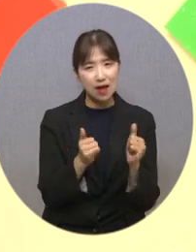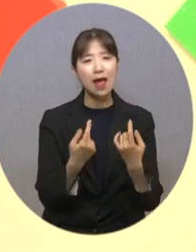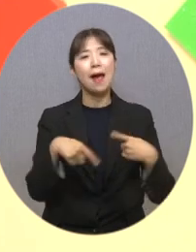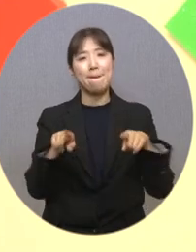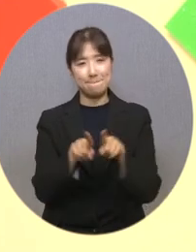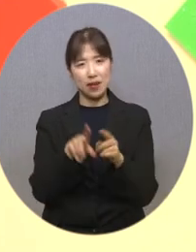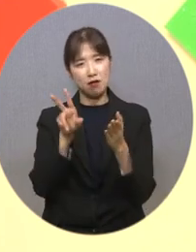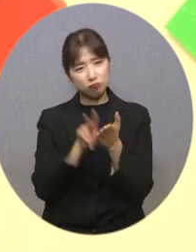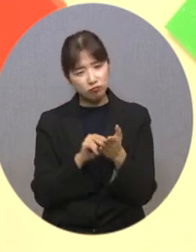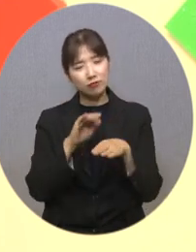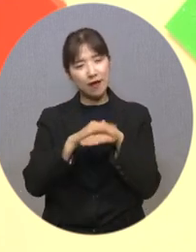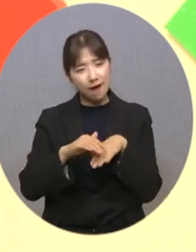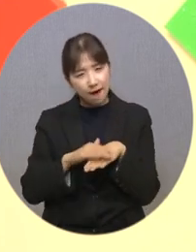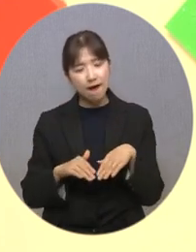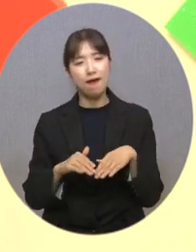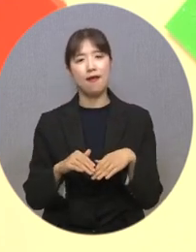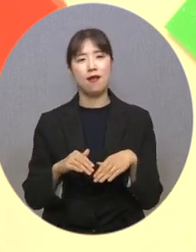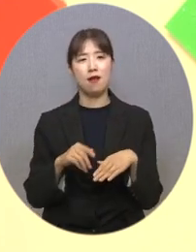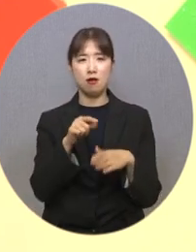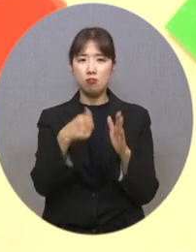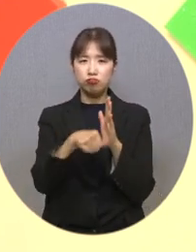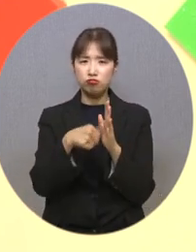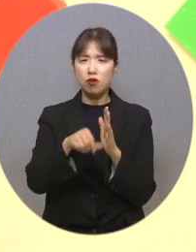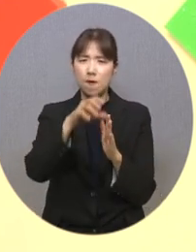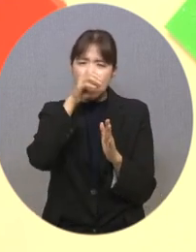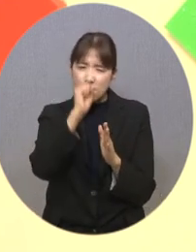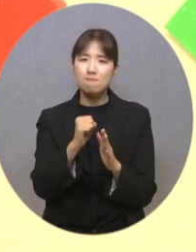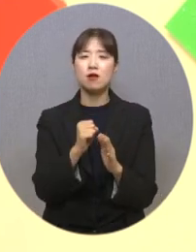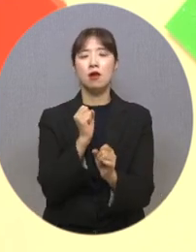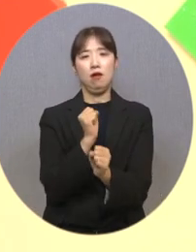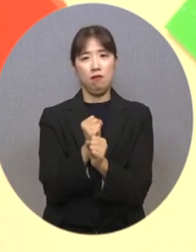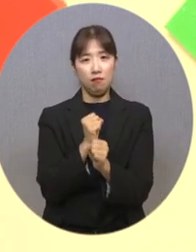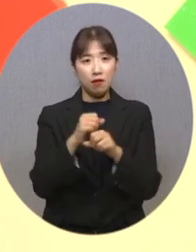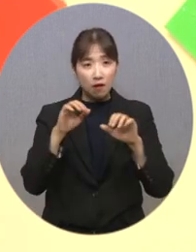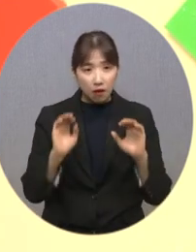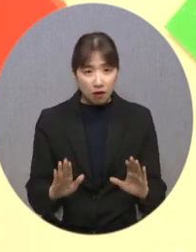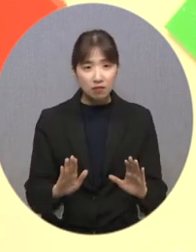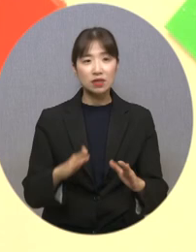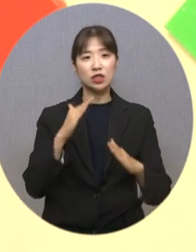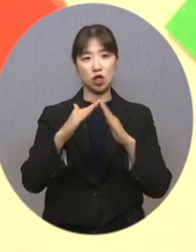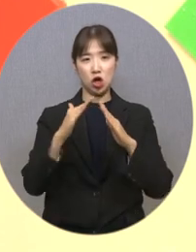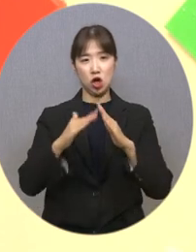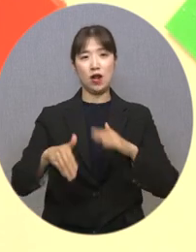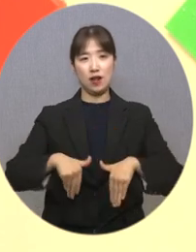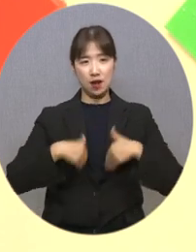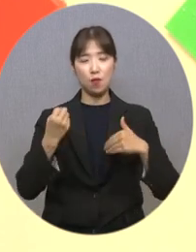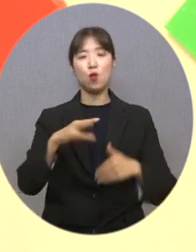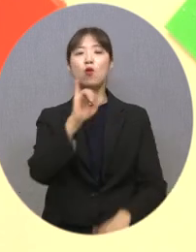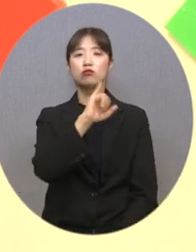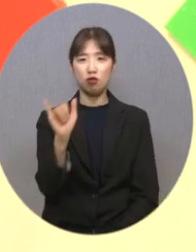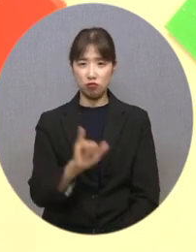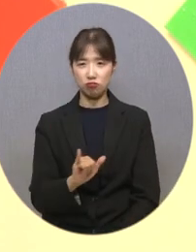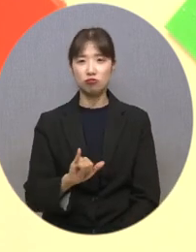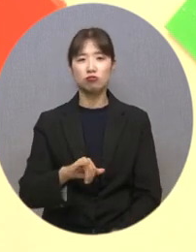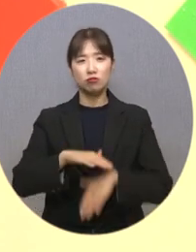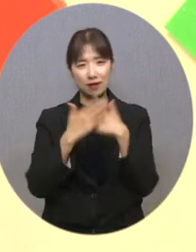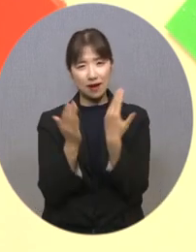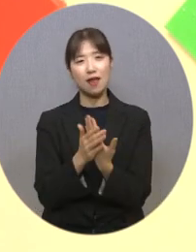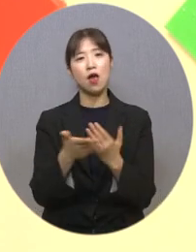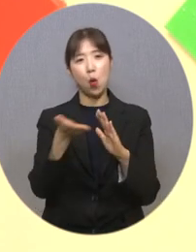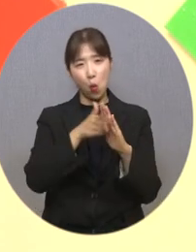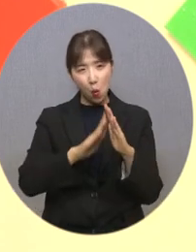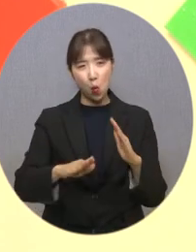함께 문제점을 개선하고 품질을 향상시켜서 현재 전라남도 또 전국적으로